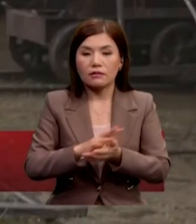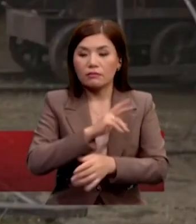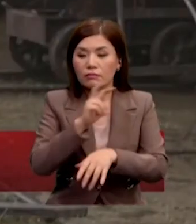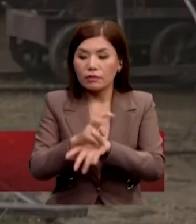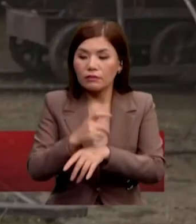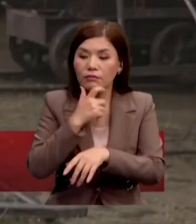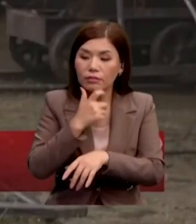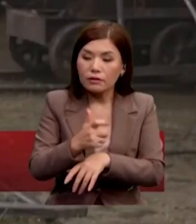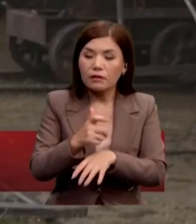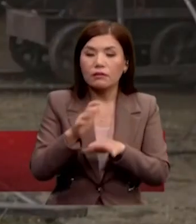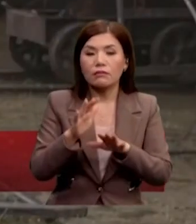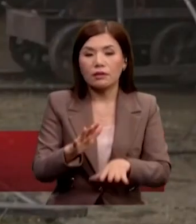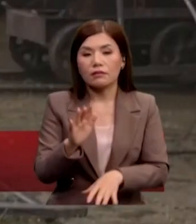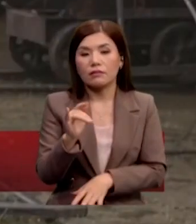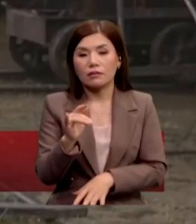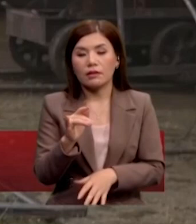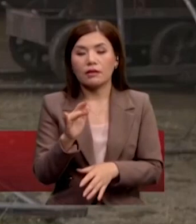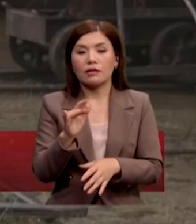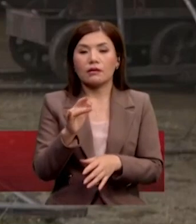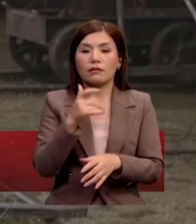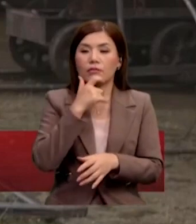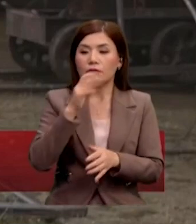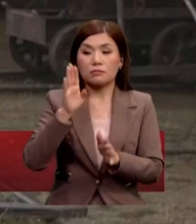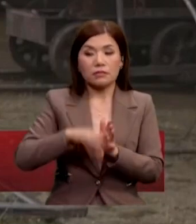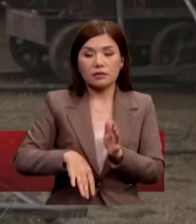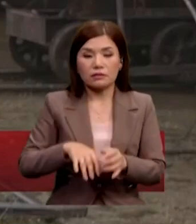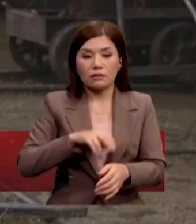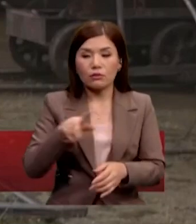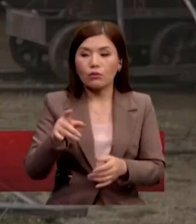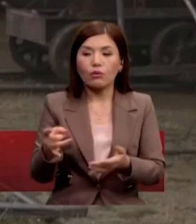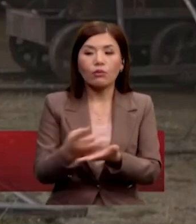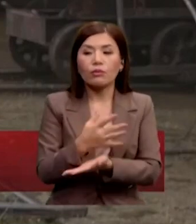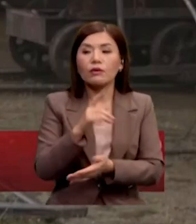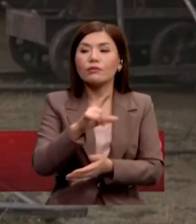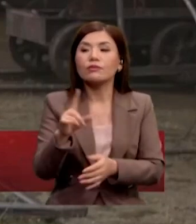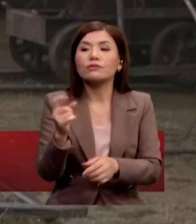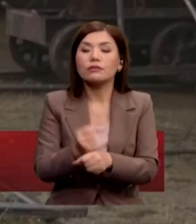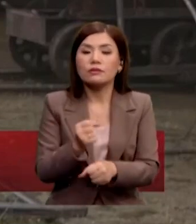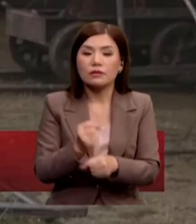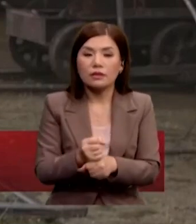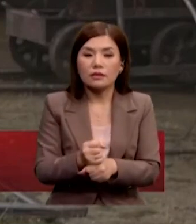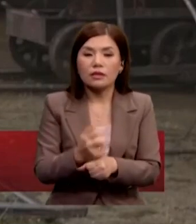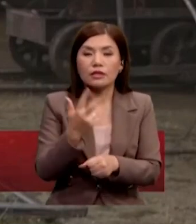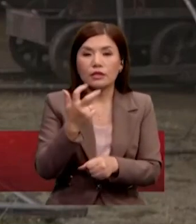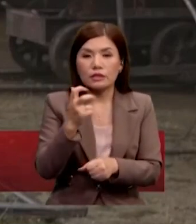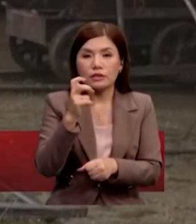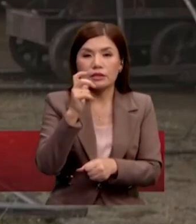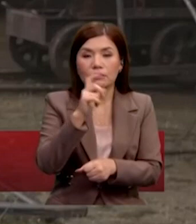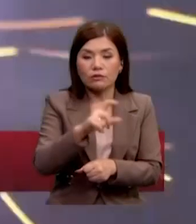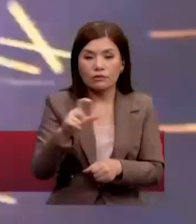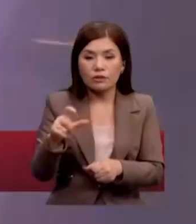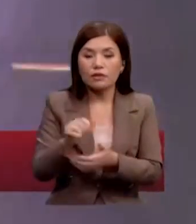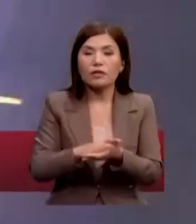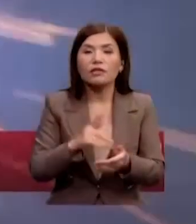не глядя, приехали, посмотрели бы все прошлое, не глядя, убрать. А куда людей мне девать? Хоть 300 человек, ну куда-то их девать